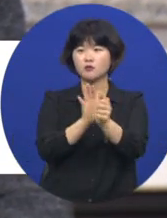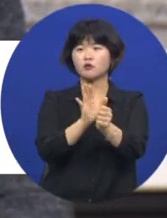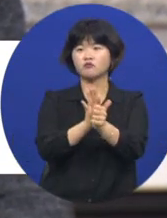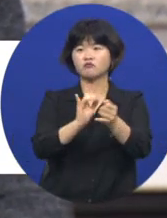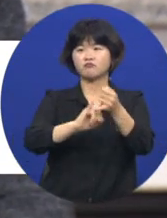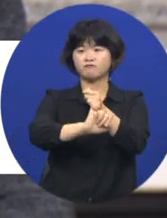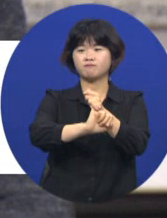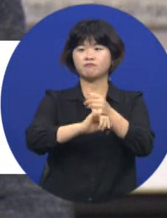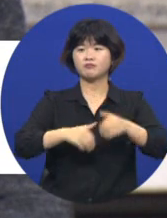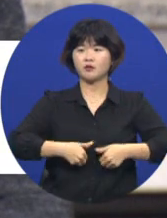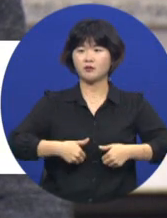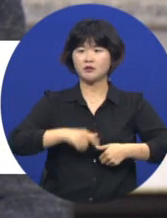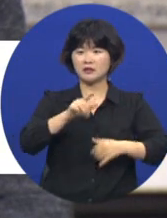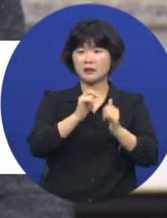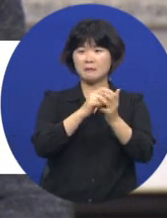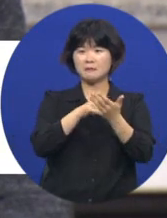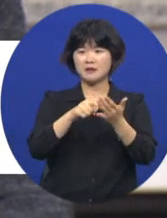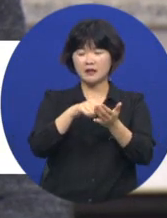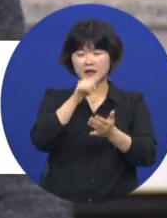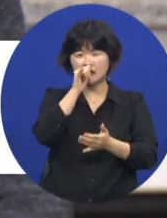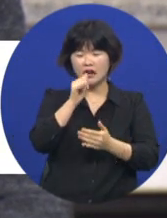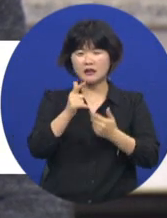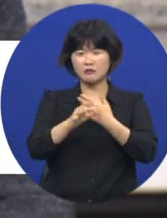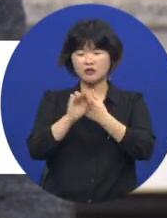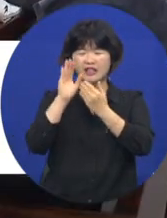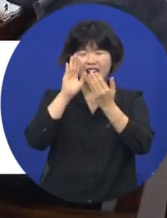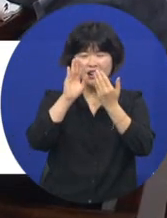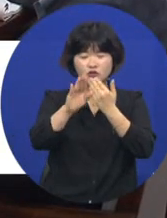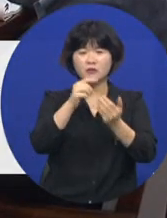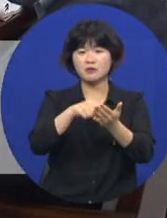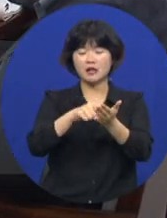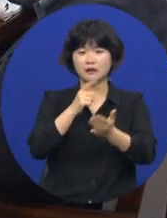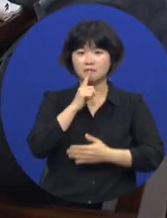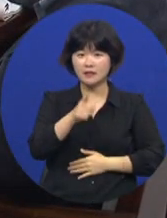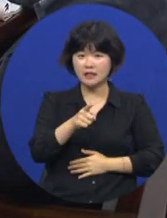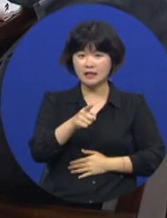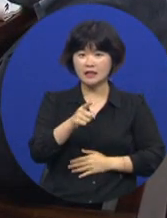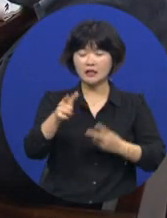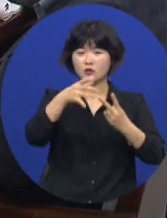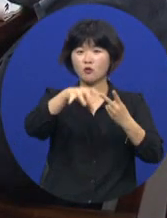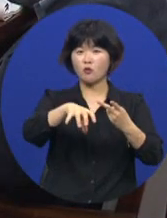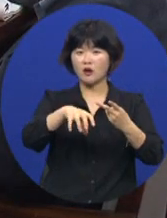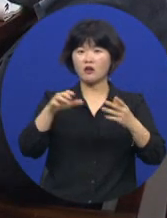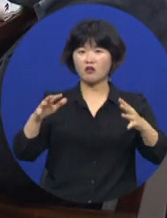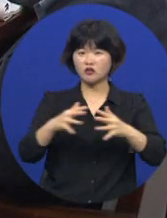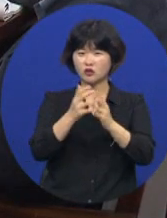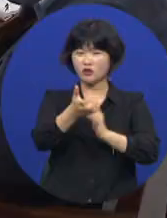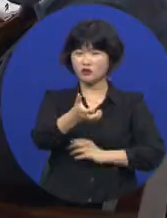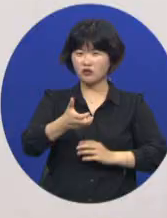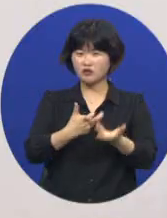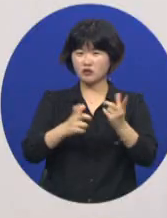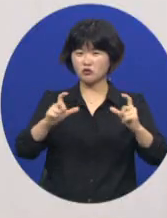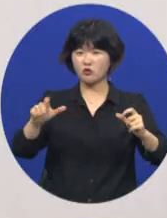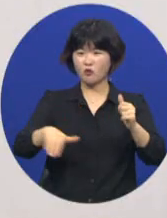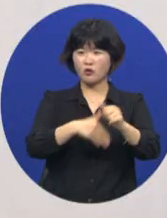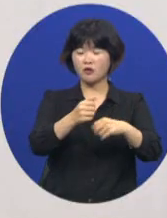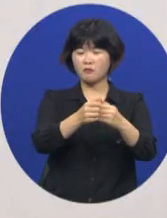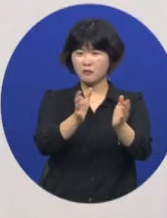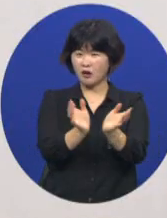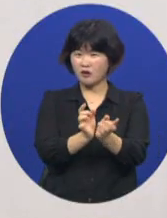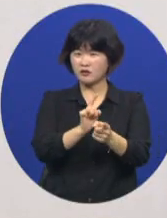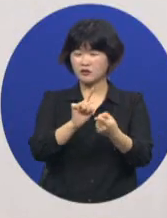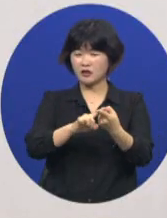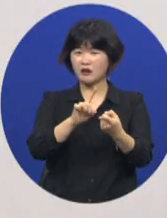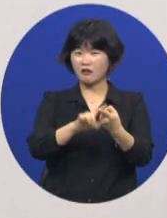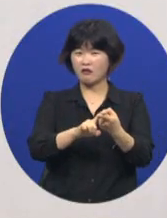노력해야 됩니다. 그분들이 피해 보신 거라든가 향후 피해라든가. 또 제2공항 건설에 앞서 제주 지역의 환경 수용성을